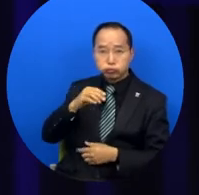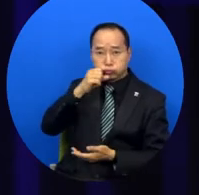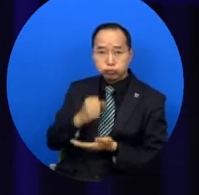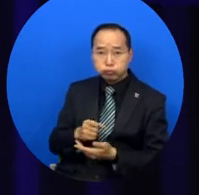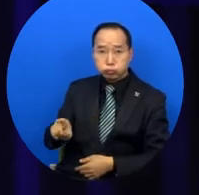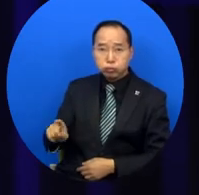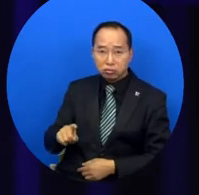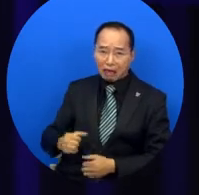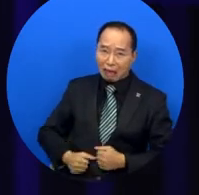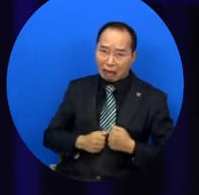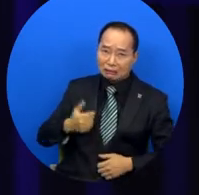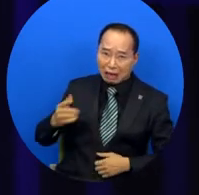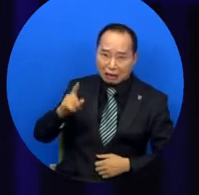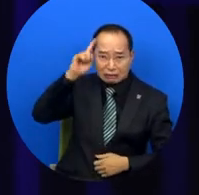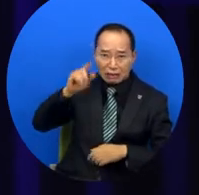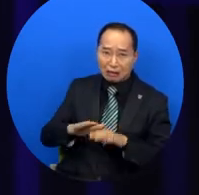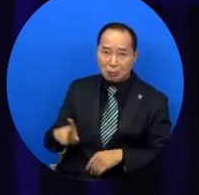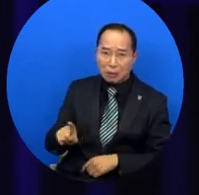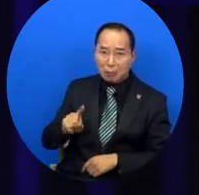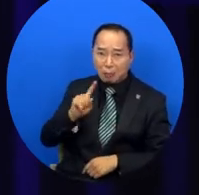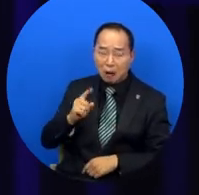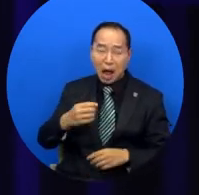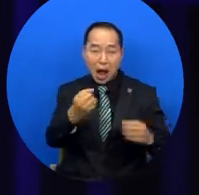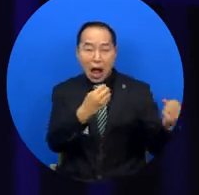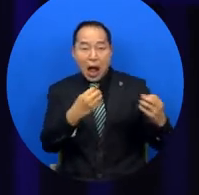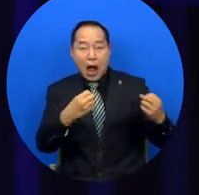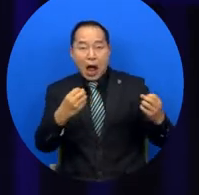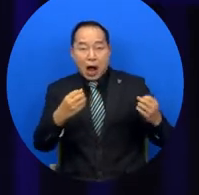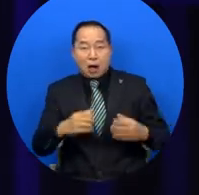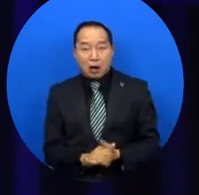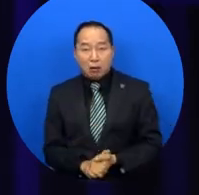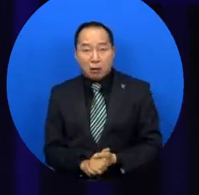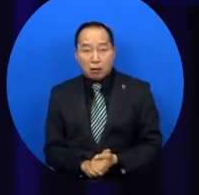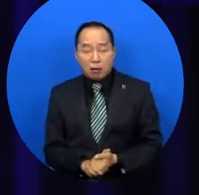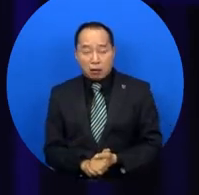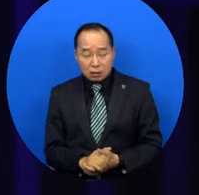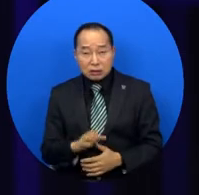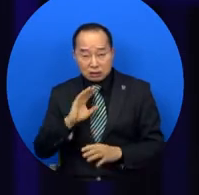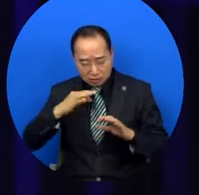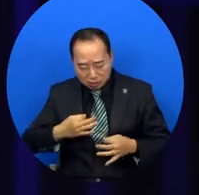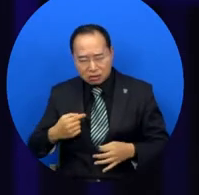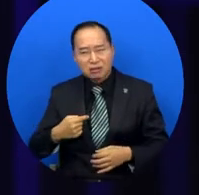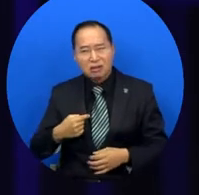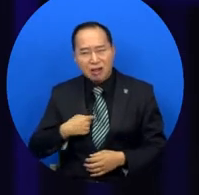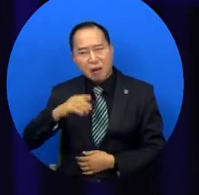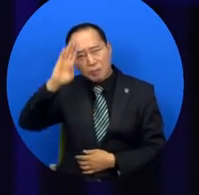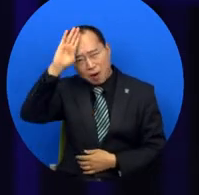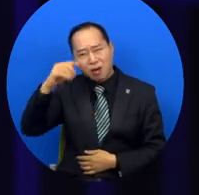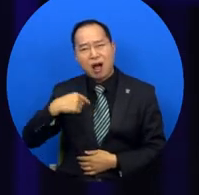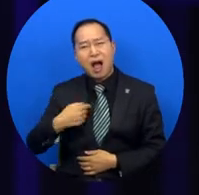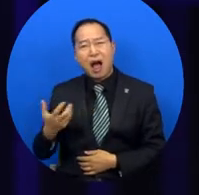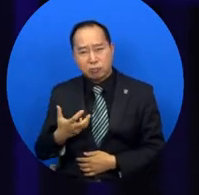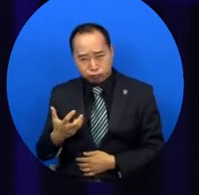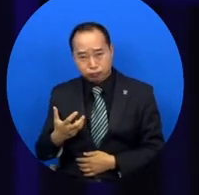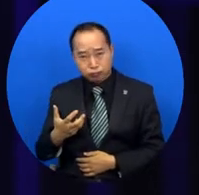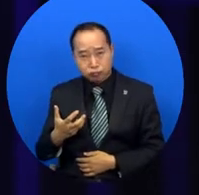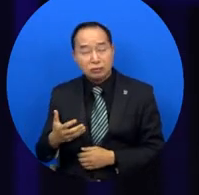그러냐, 게으르냐, 정신 상태가 안 됐다, 스트레스를 해결 못한다 이런 말. 정말 제가 아파